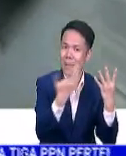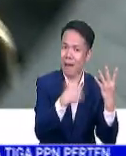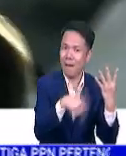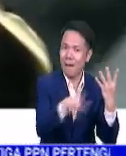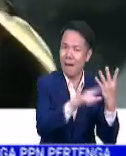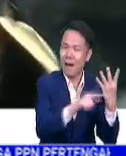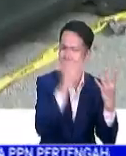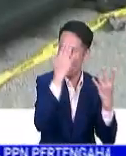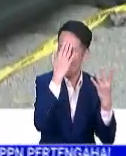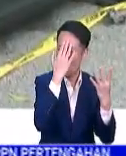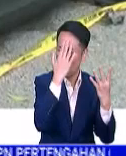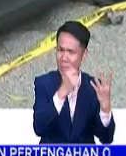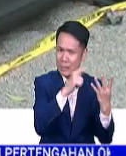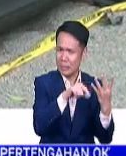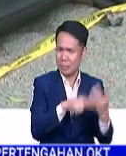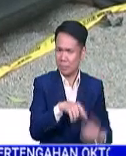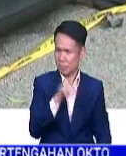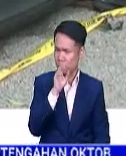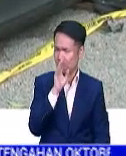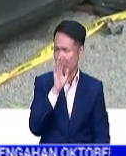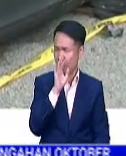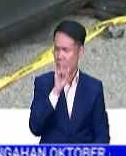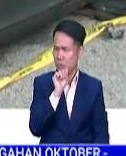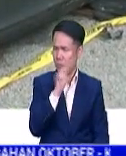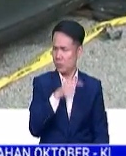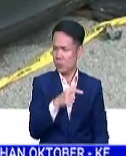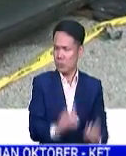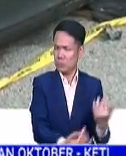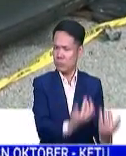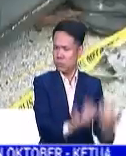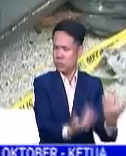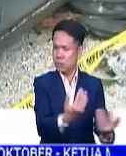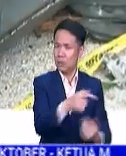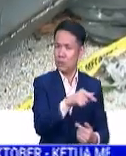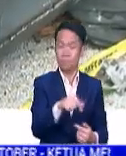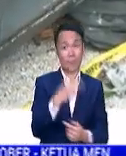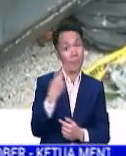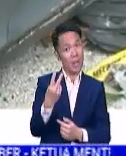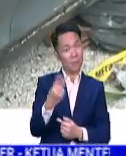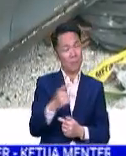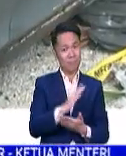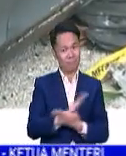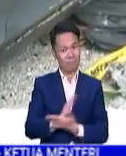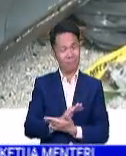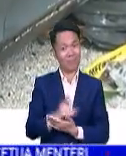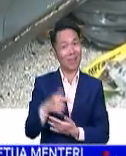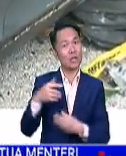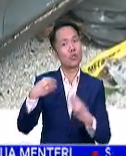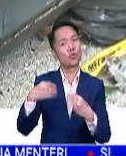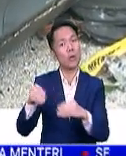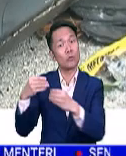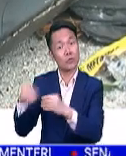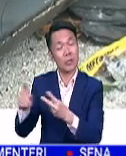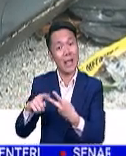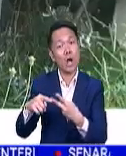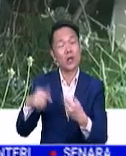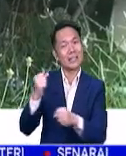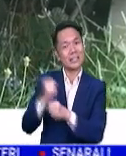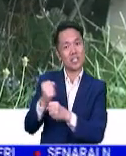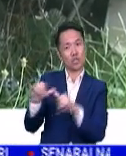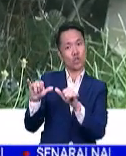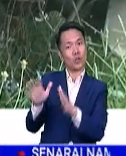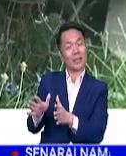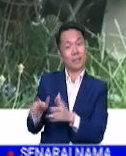Keseksaan kerana khianat dengan api. Berdasarkan maklumat, kedua-dua suspek yang bekerja sebagai jurujual dan kontraktor itu